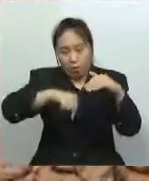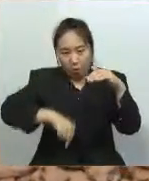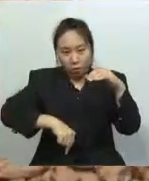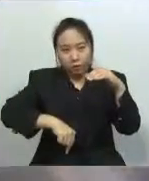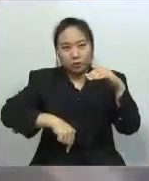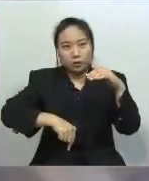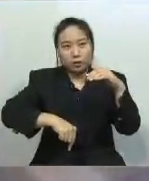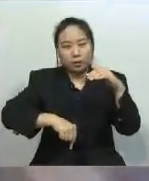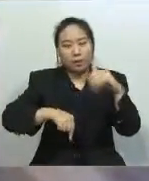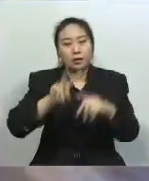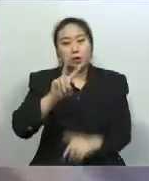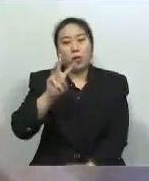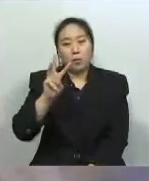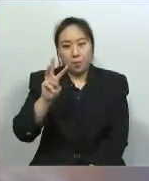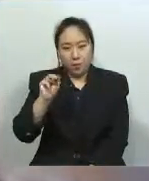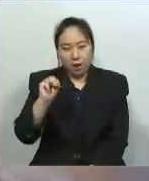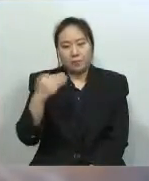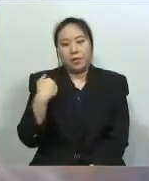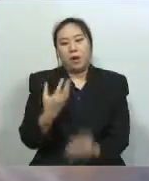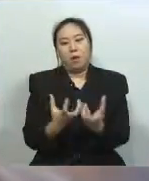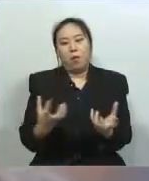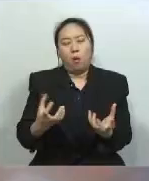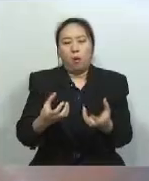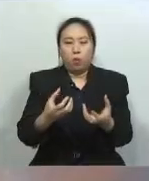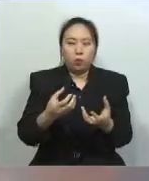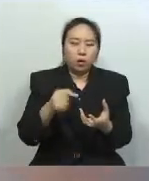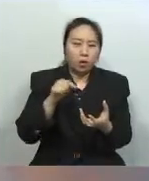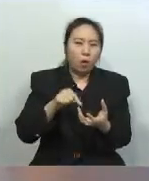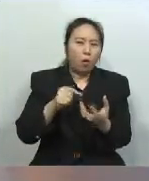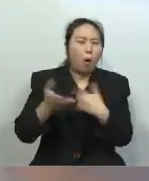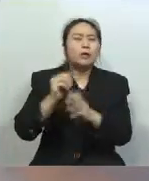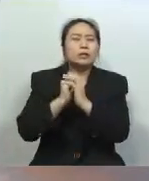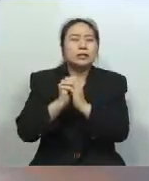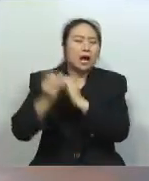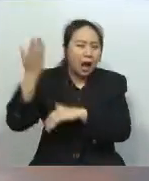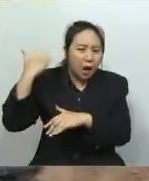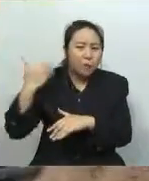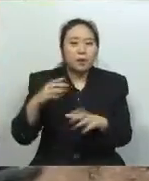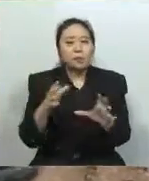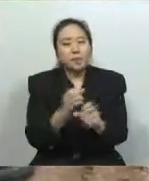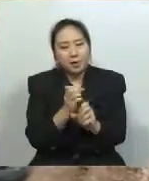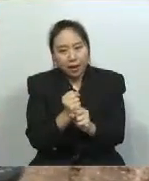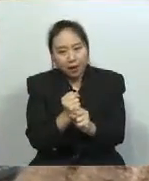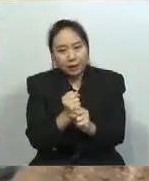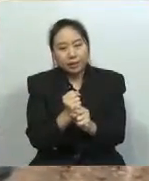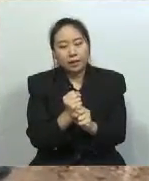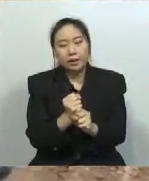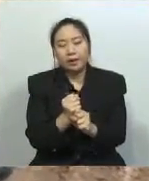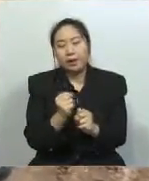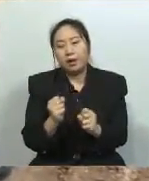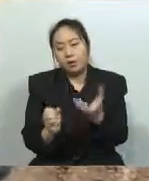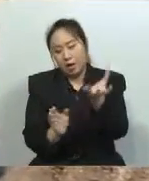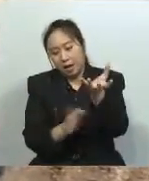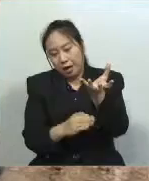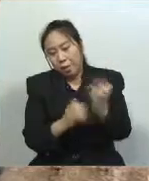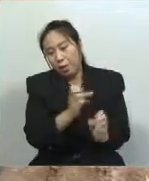ความลึกประมาณ2เมตรนะคะก็พบเครื่องถ้วยสมัยราชวงศ์ซองใต้รวมทั้งเครื่องปั้นดินเผาจากเตาบ้านบ